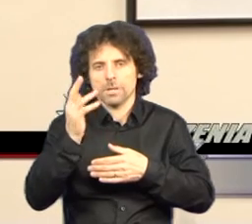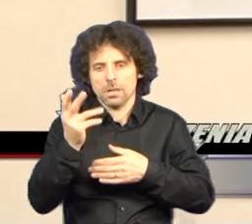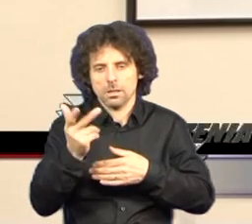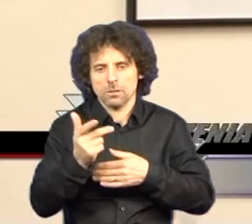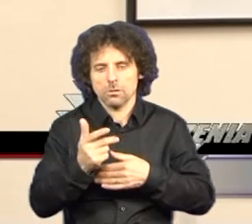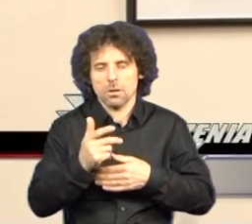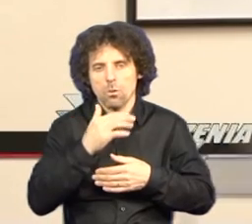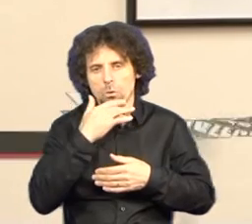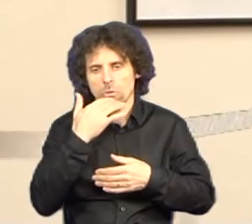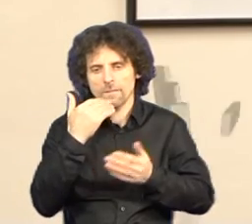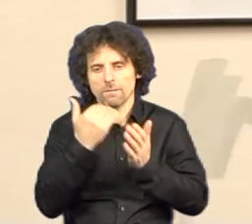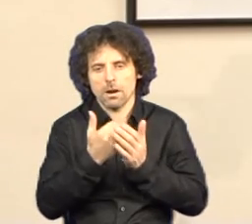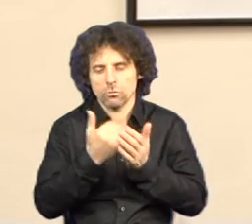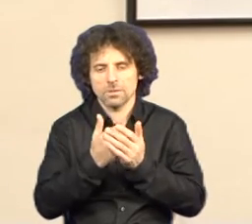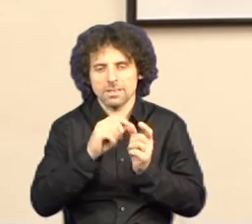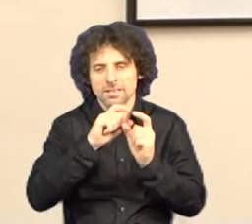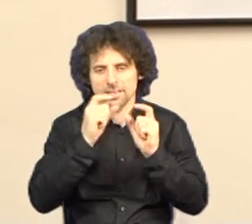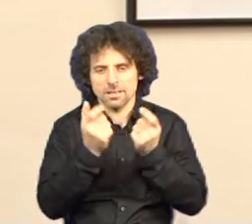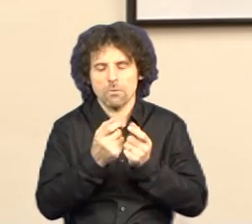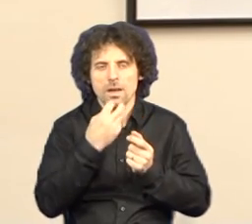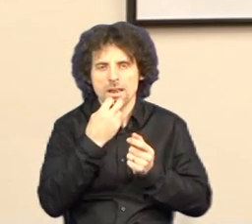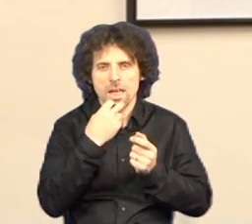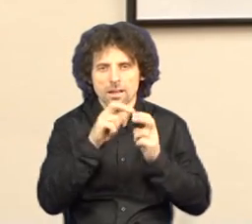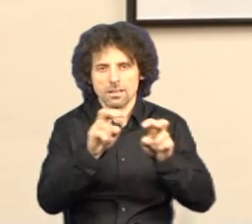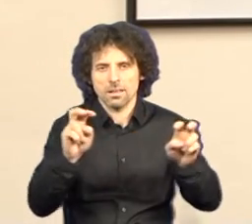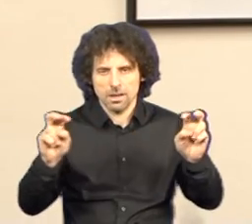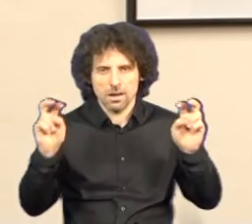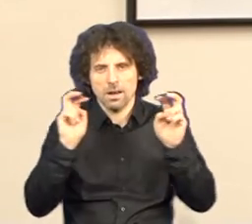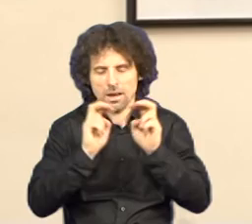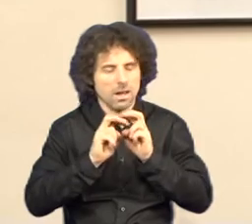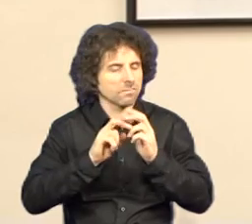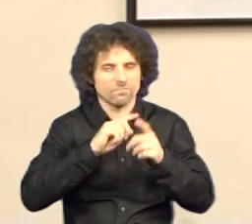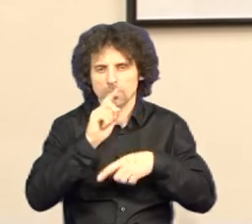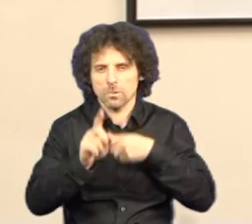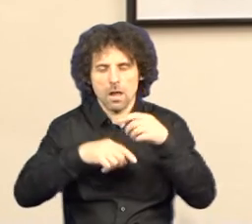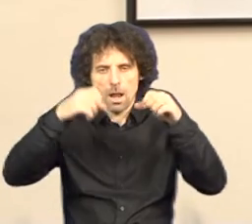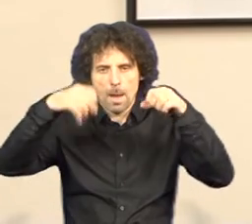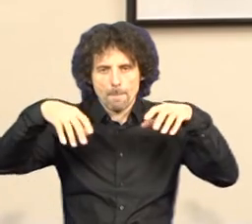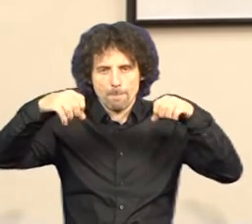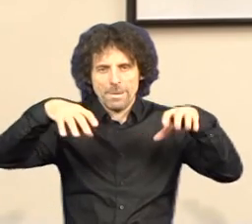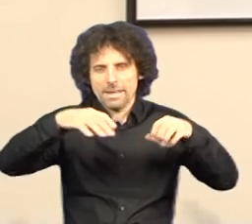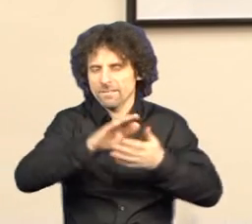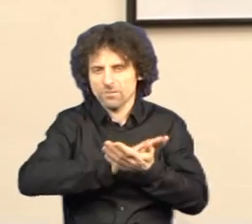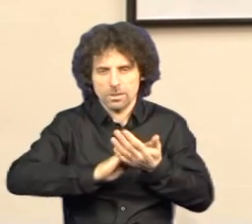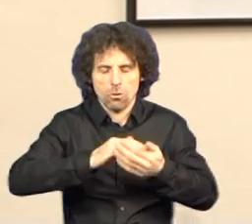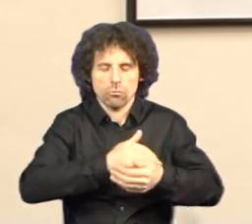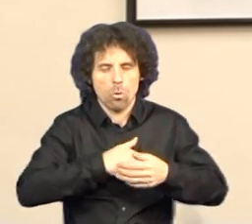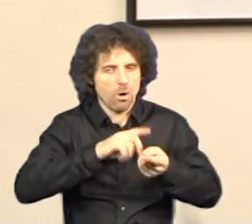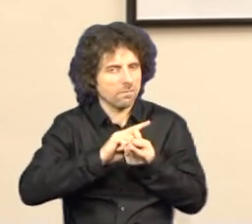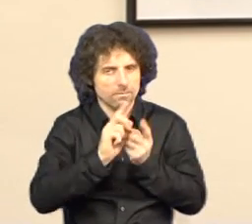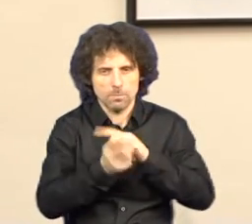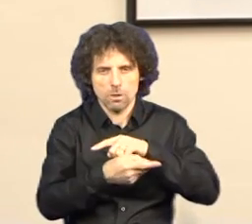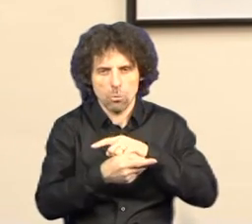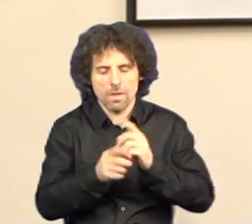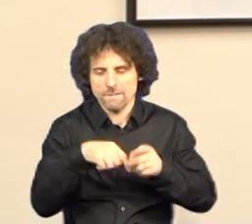no i lepsze warunki, została wymieniona cała elektryka, wszystkie lampy w szkole, więc mamy teraz odpowiednie